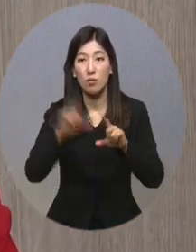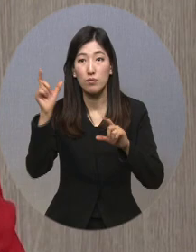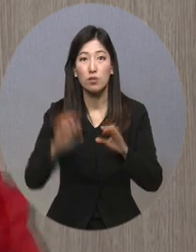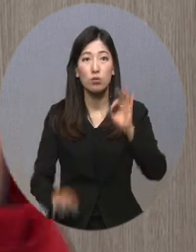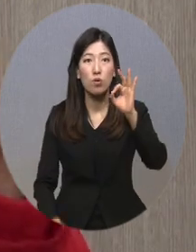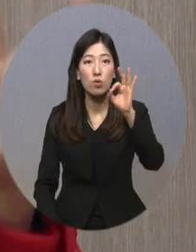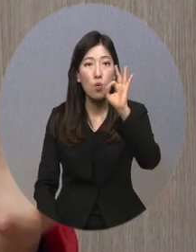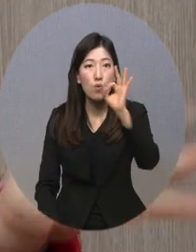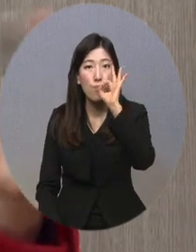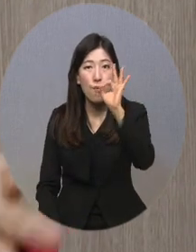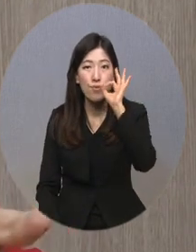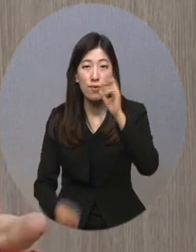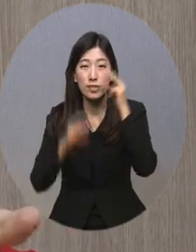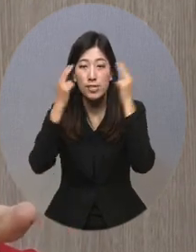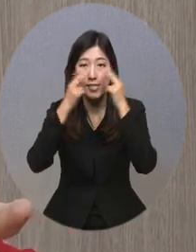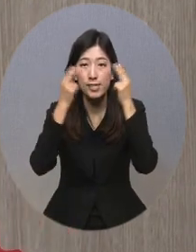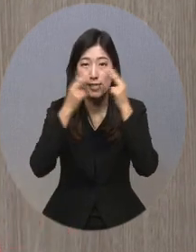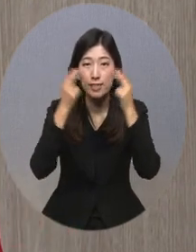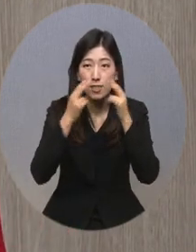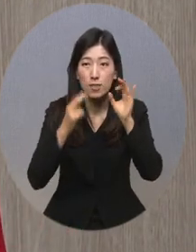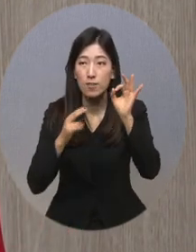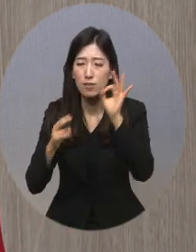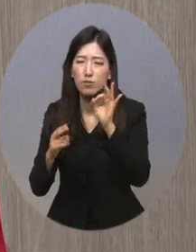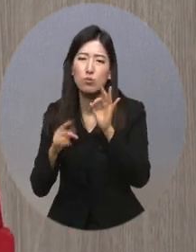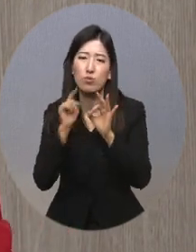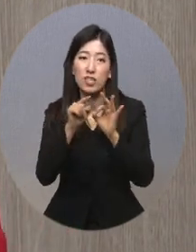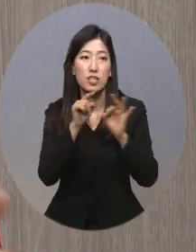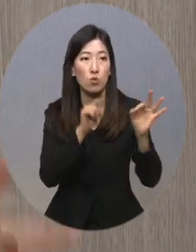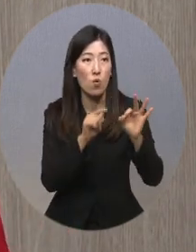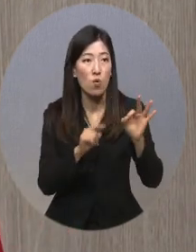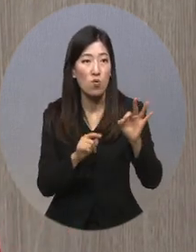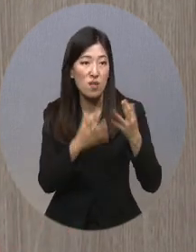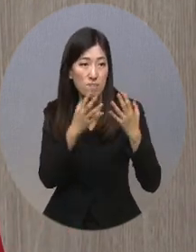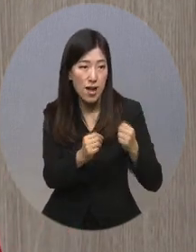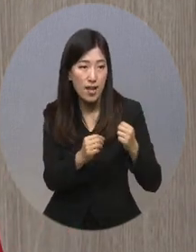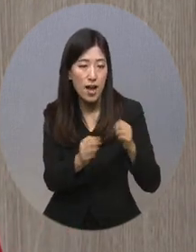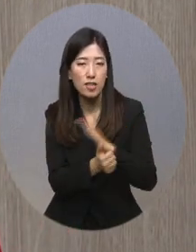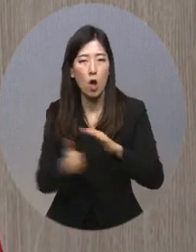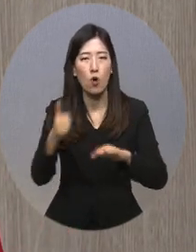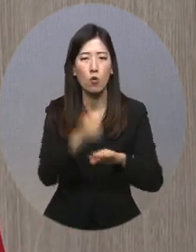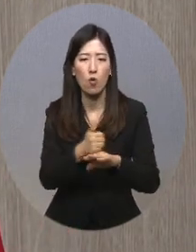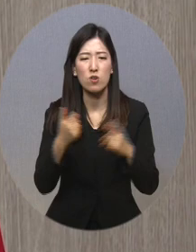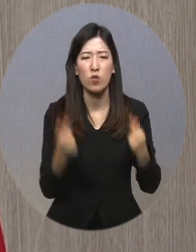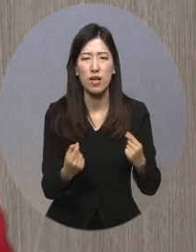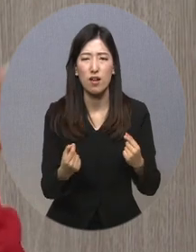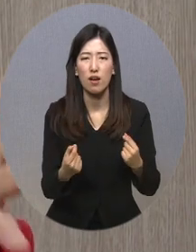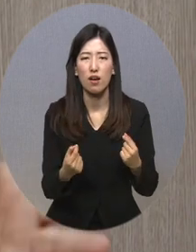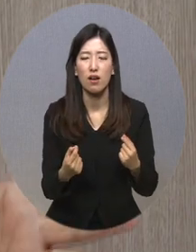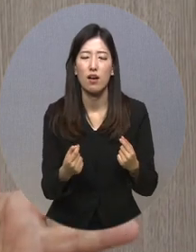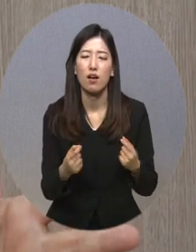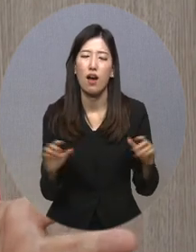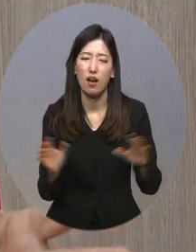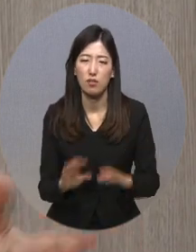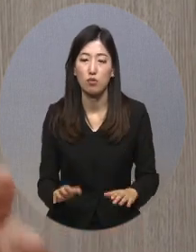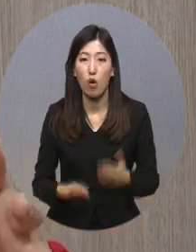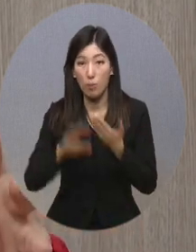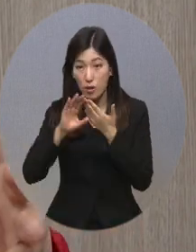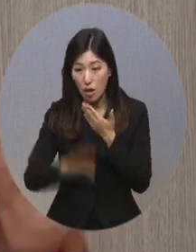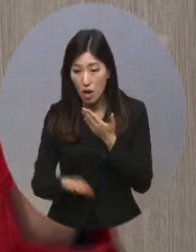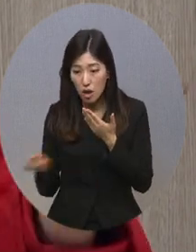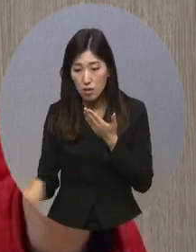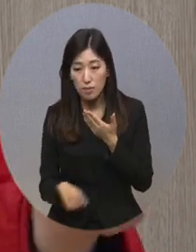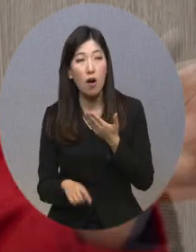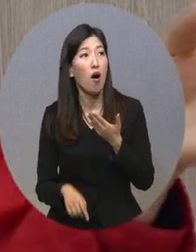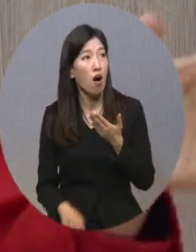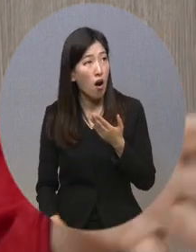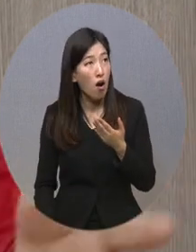가고 뭔가 그게 성공의 척도마냥 생각을 하니까 우리 후배들 인생의 후배들은 아 그게 맞는가 보다 이렇게 이제